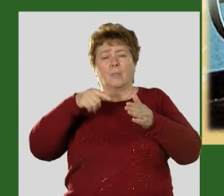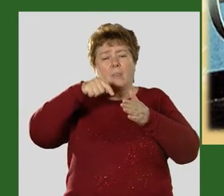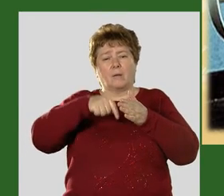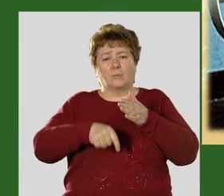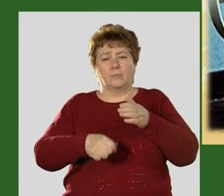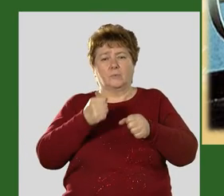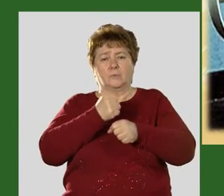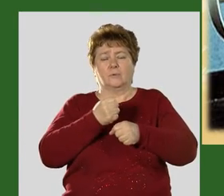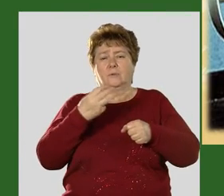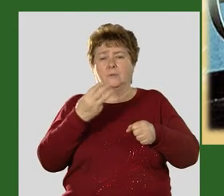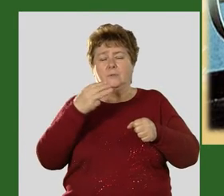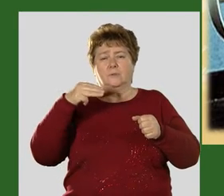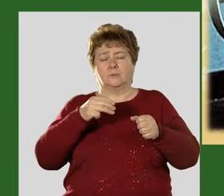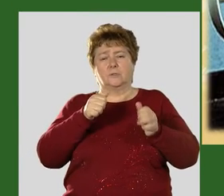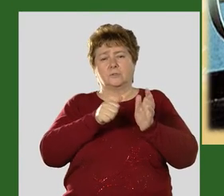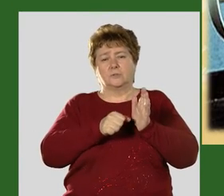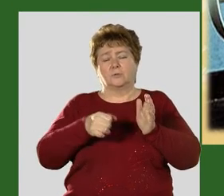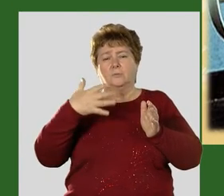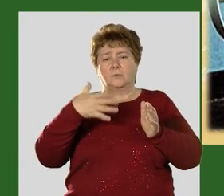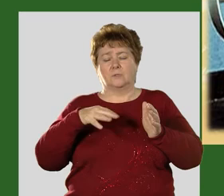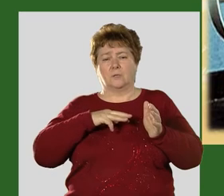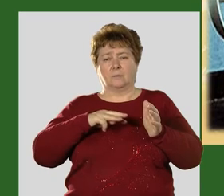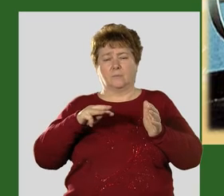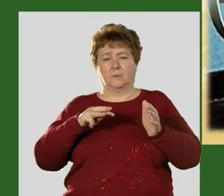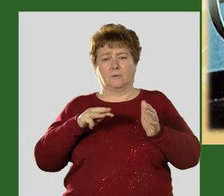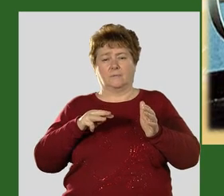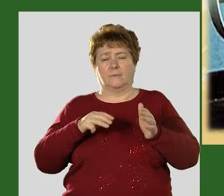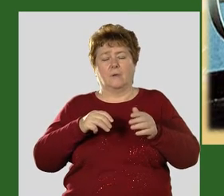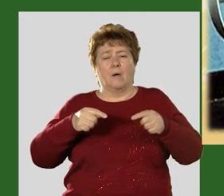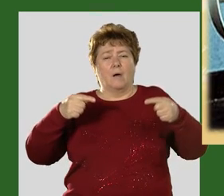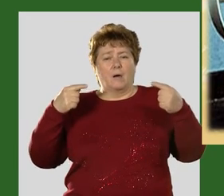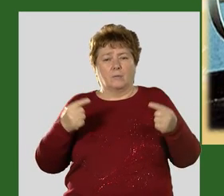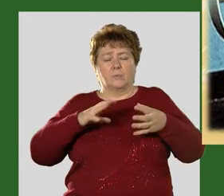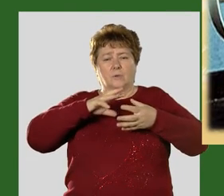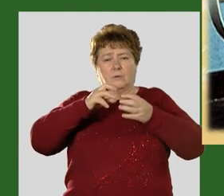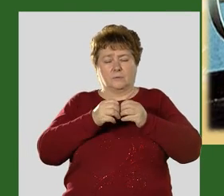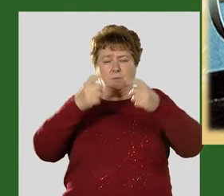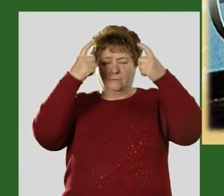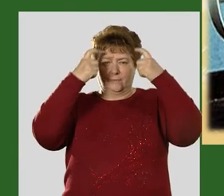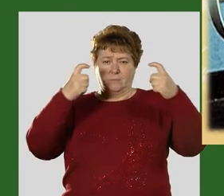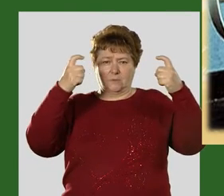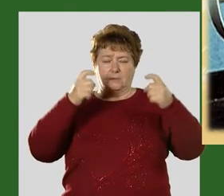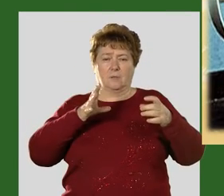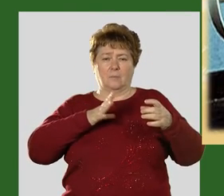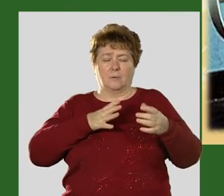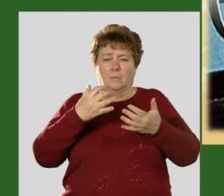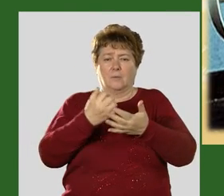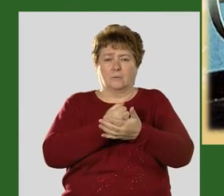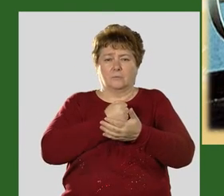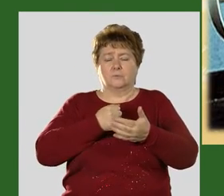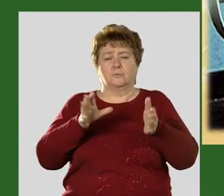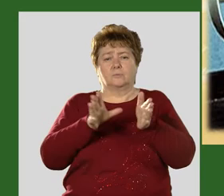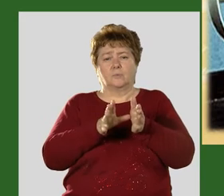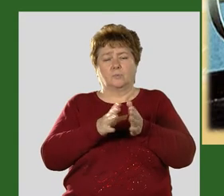глубину 3650 метров. Огромное количество информации было получено